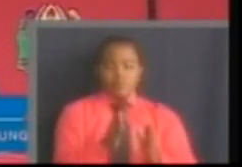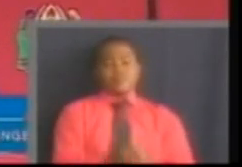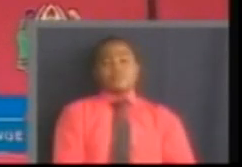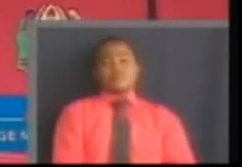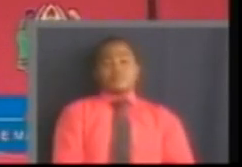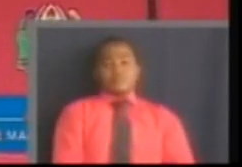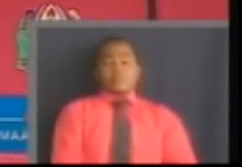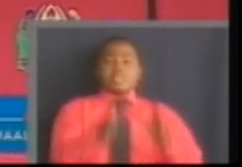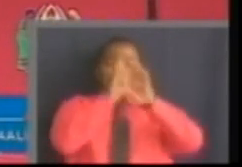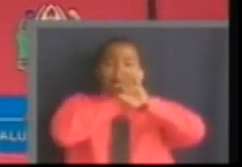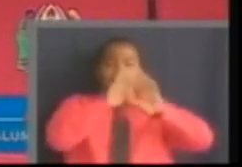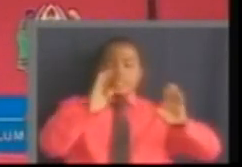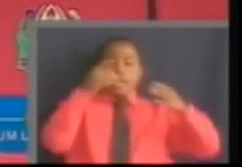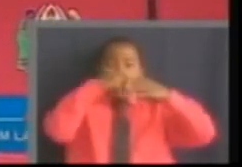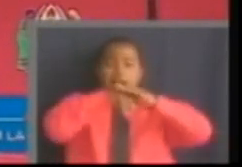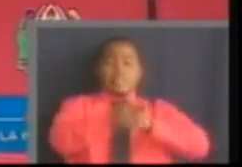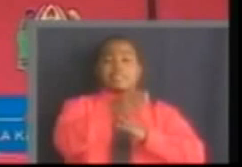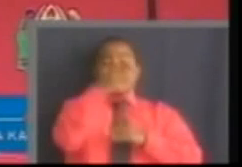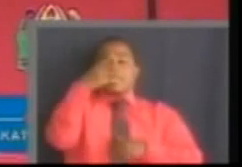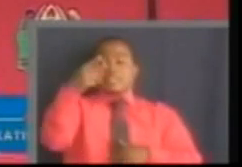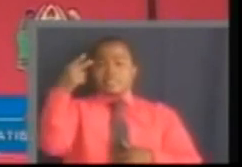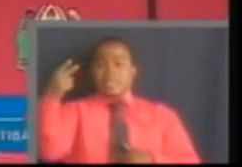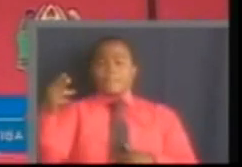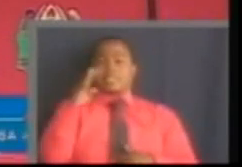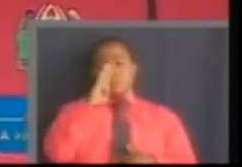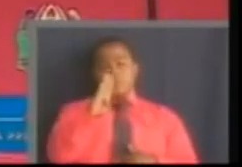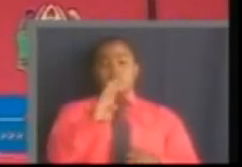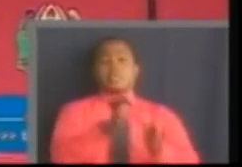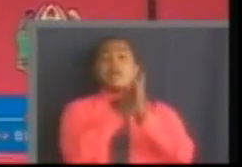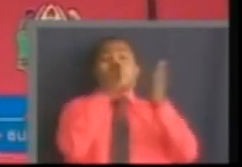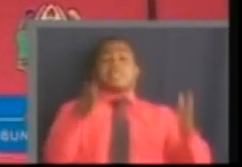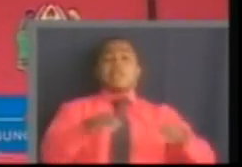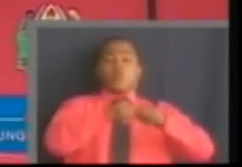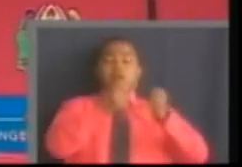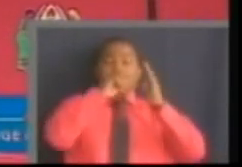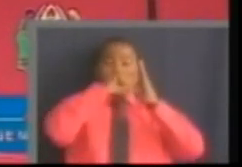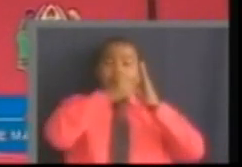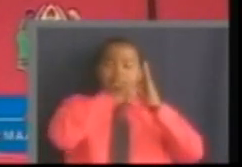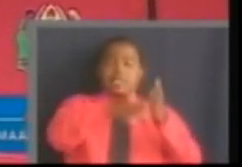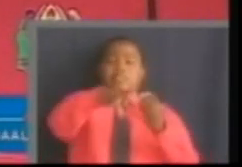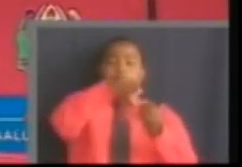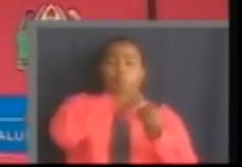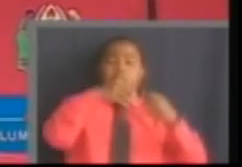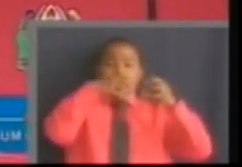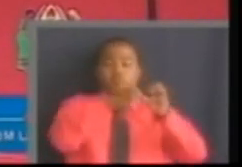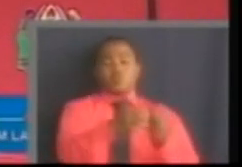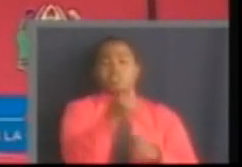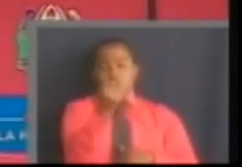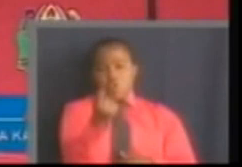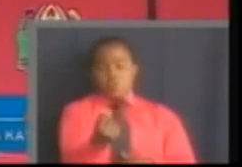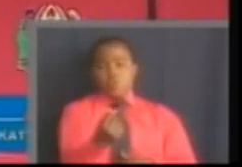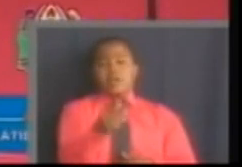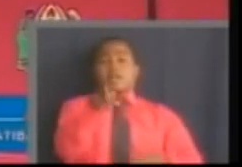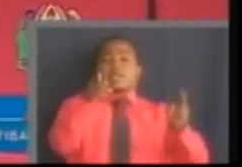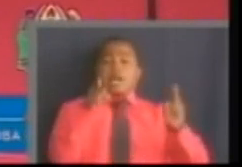kwa 32D bila kuasili masharti ya kanuni 56 na kifungu kidogo cha 9, endapo mjumbe yeyote wa